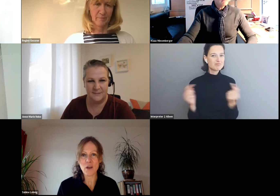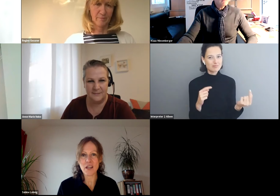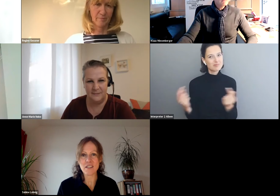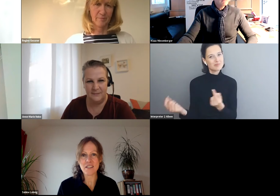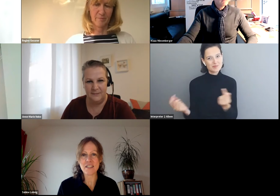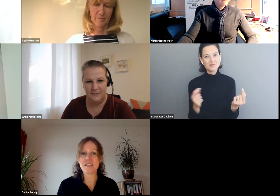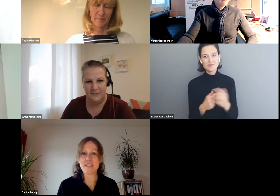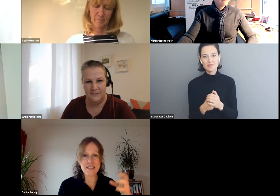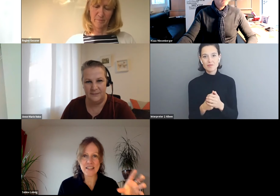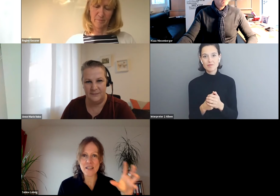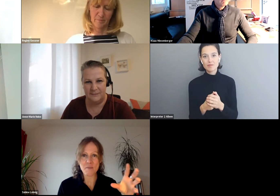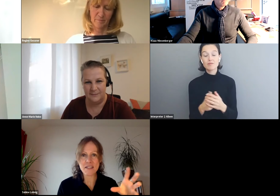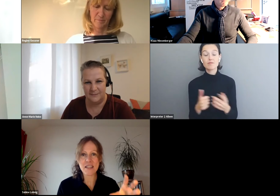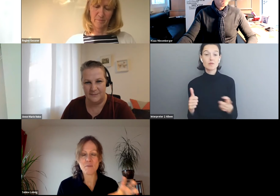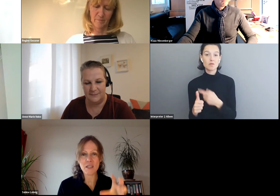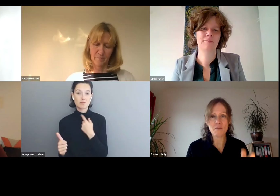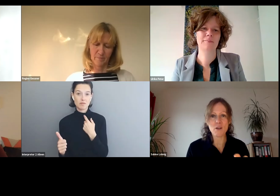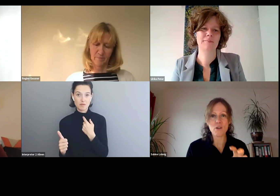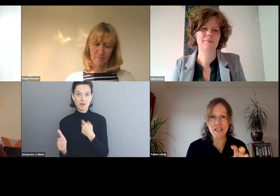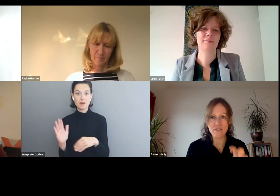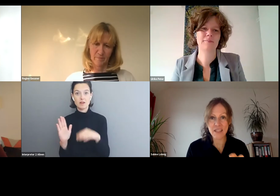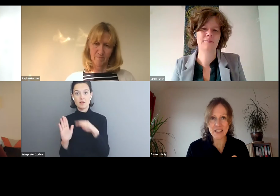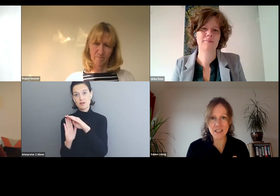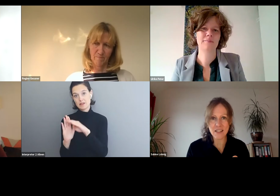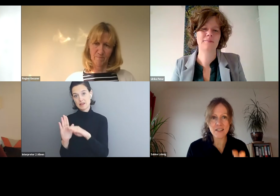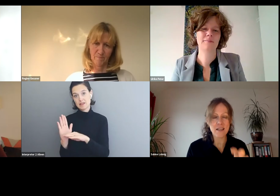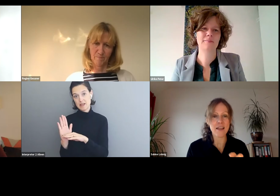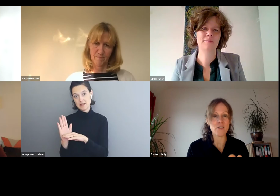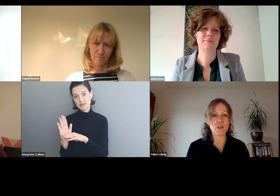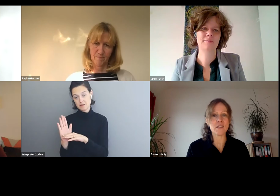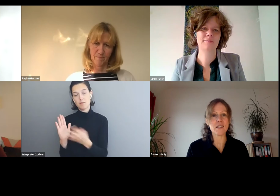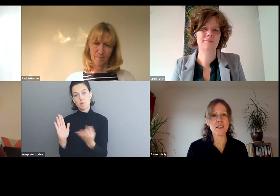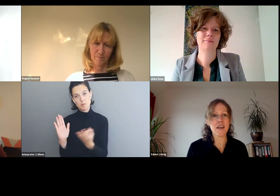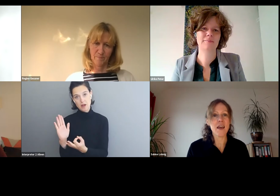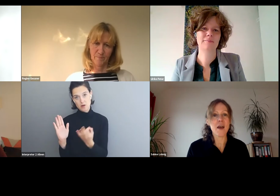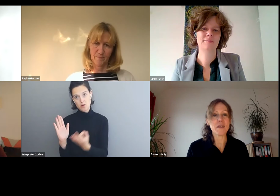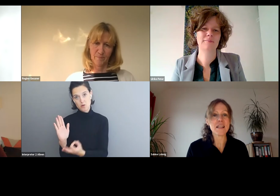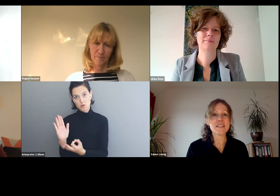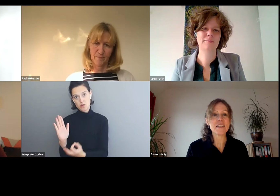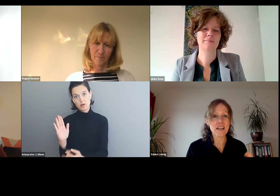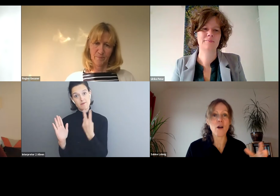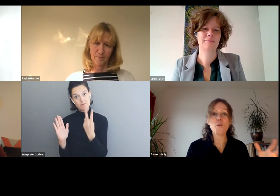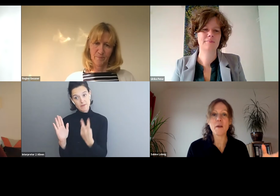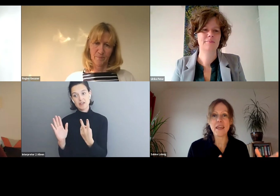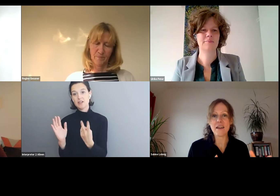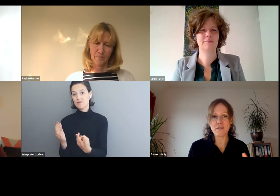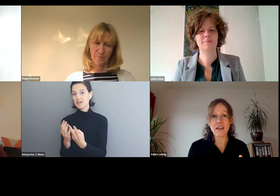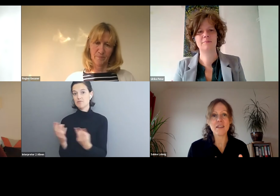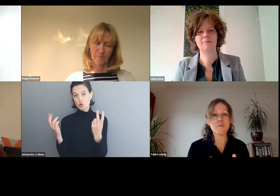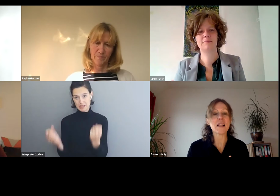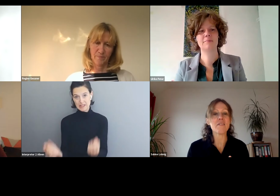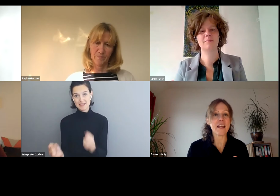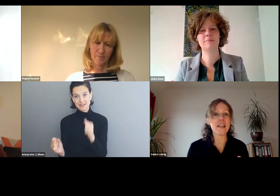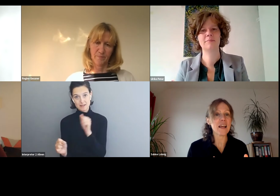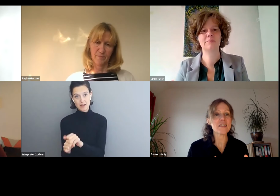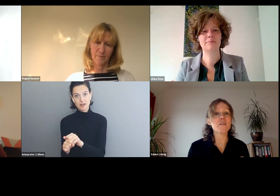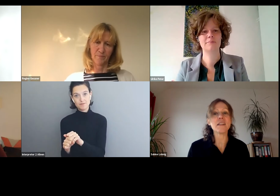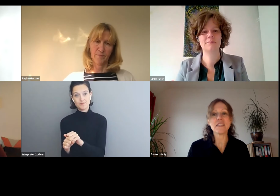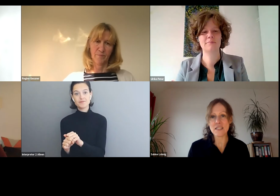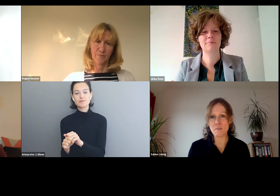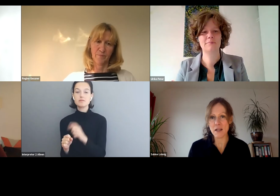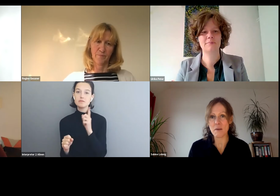wir gehört, dass das Gesetz eben als Hebel immer noch sehr wichtig ist, eindeutig, aber dass sich dann auch Barrierefreiheit mittlerweile